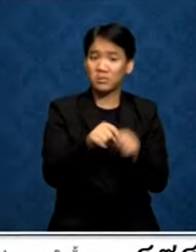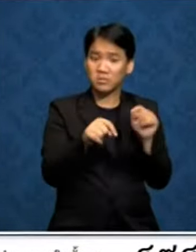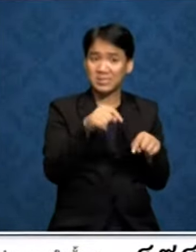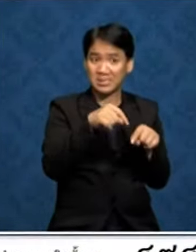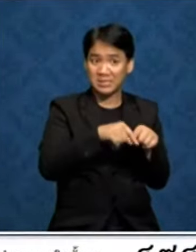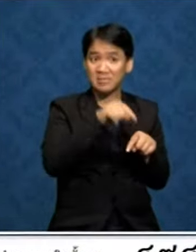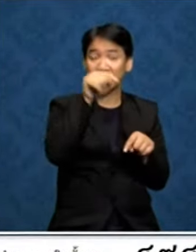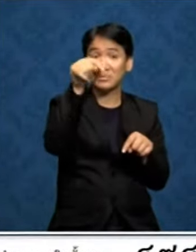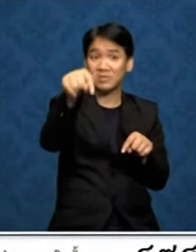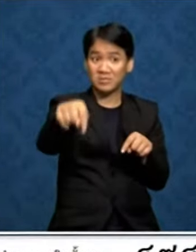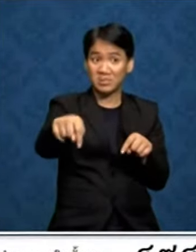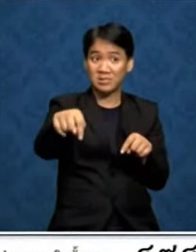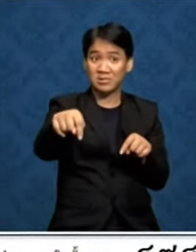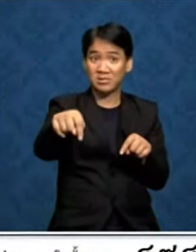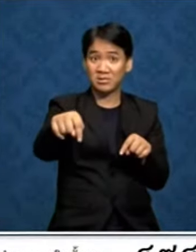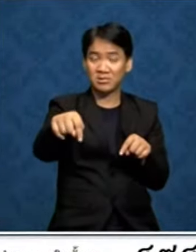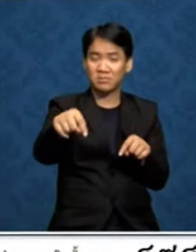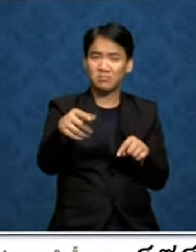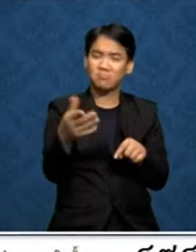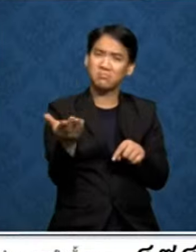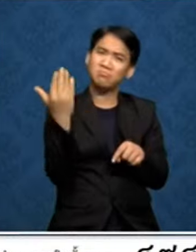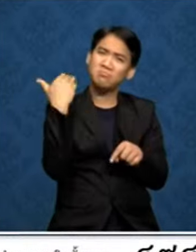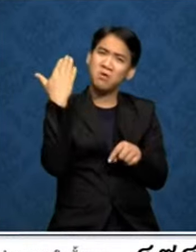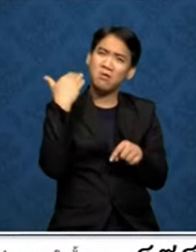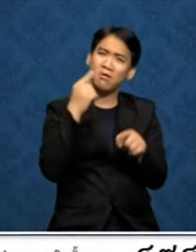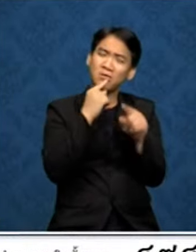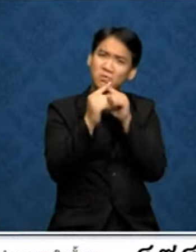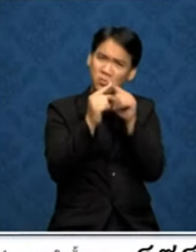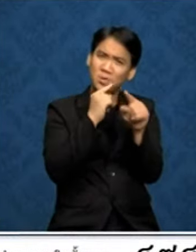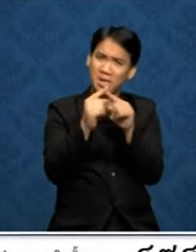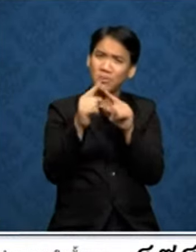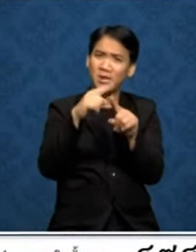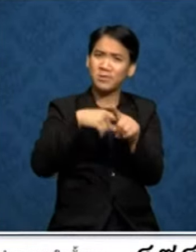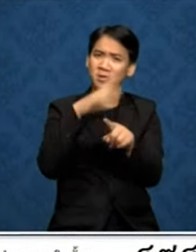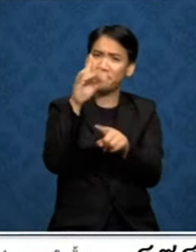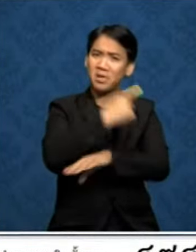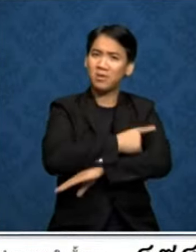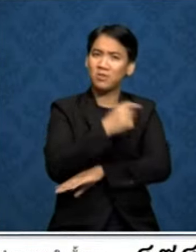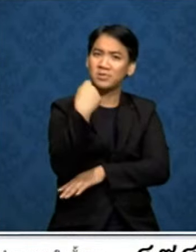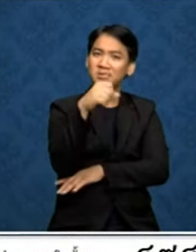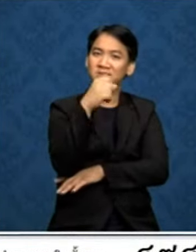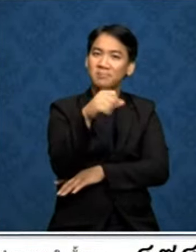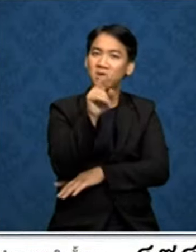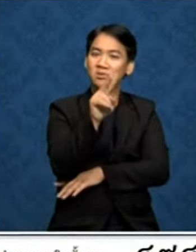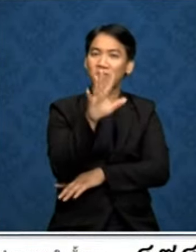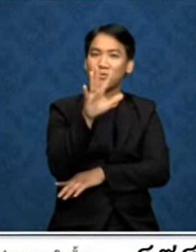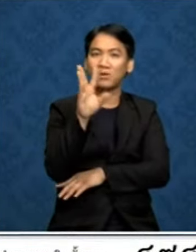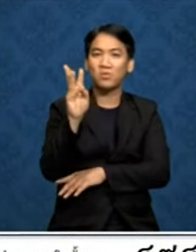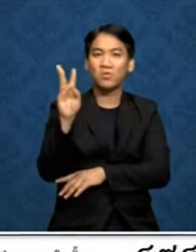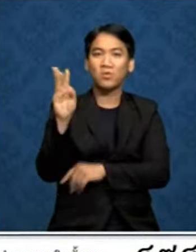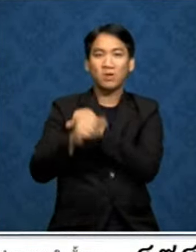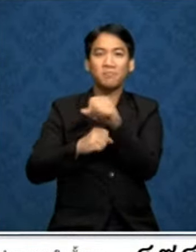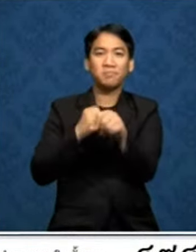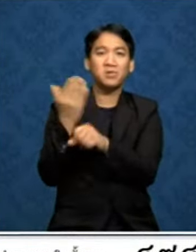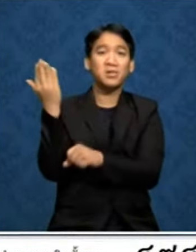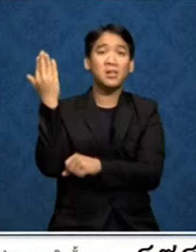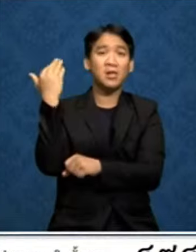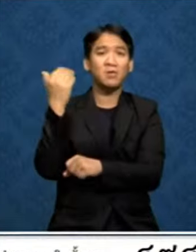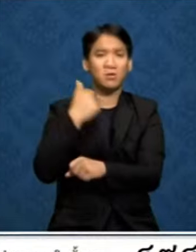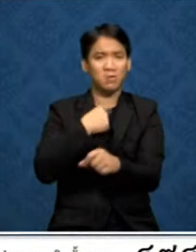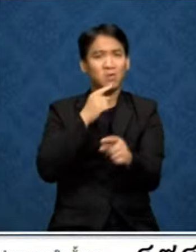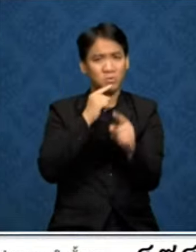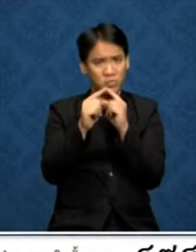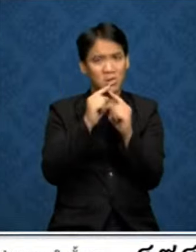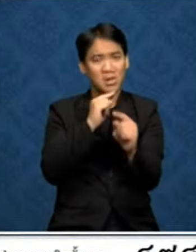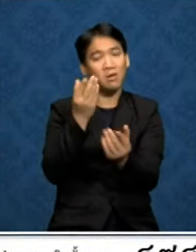บนนามแท้งทราบว่าจากที่ดิฉันได้หารือไปเมอวที่สิบสงหา2,566 คะ เมอปีที่ผ่านมาได้รับการ